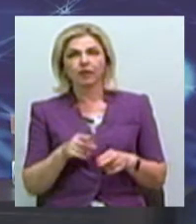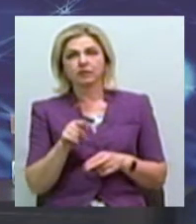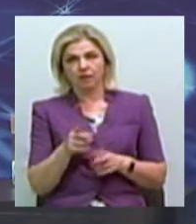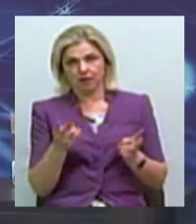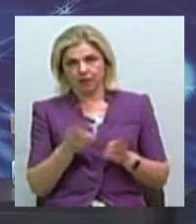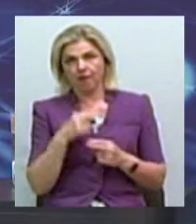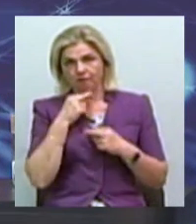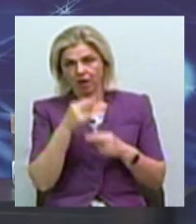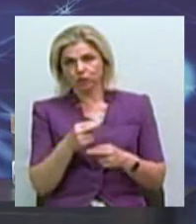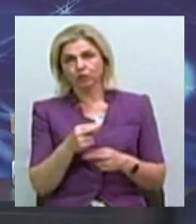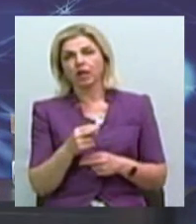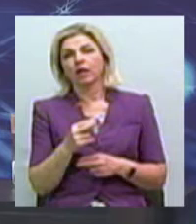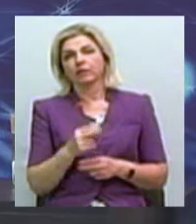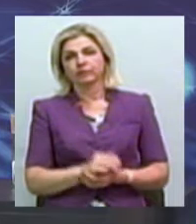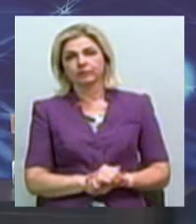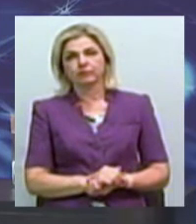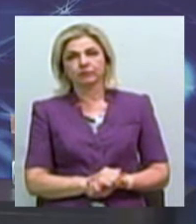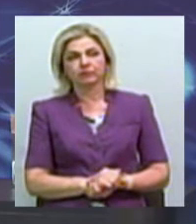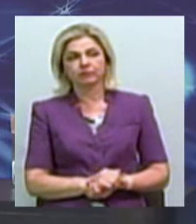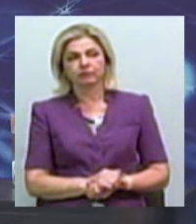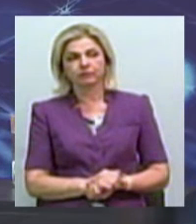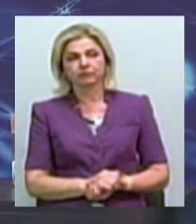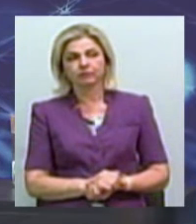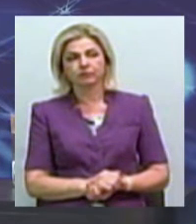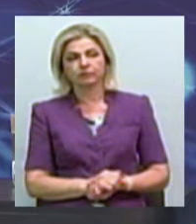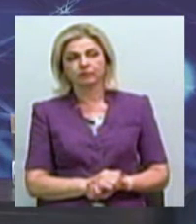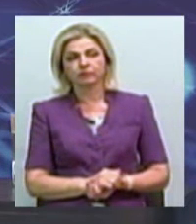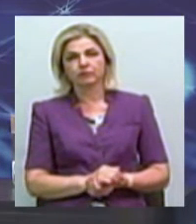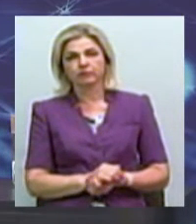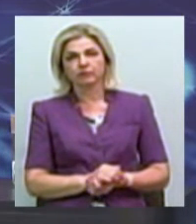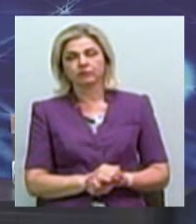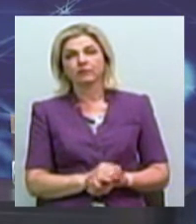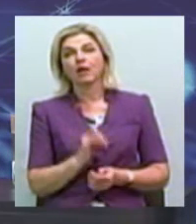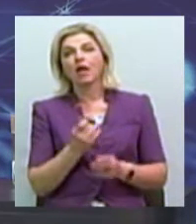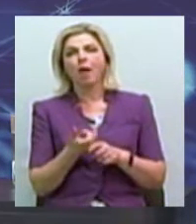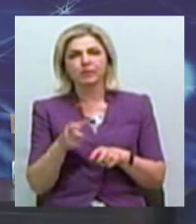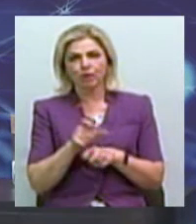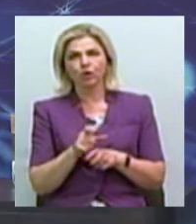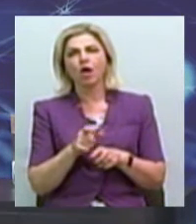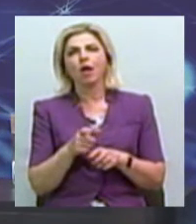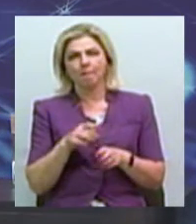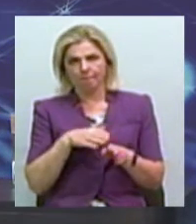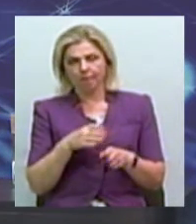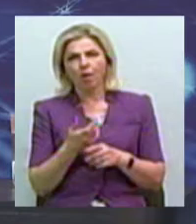зважувати. Тим не менш, абсолютна більшість з них цікаві